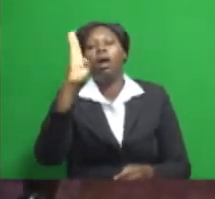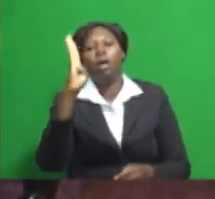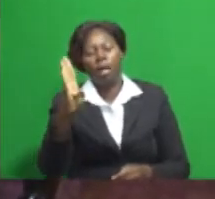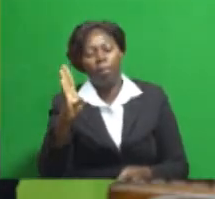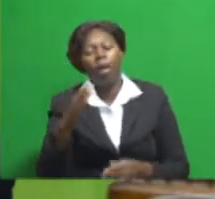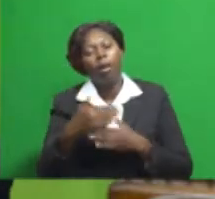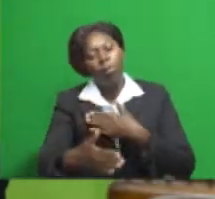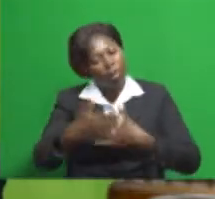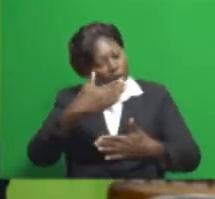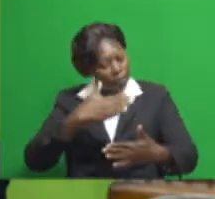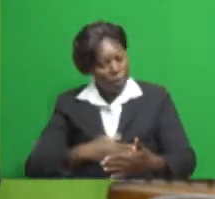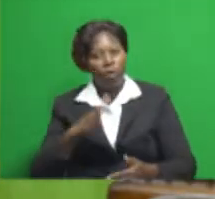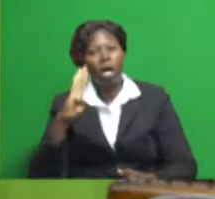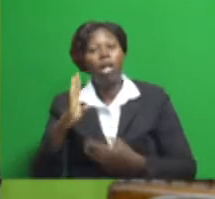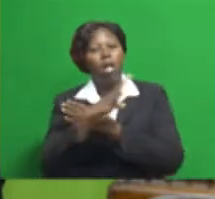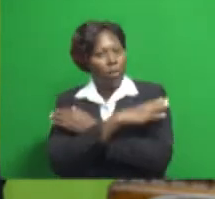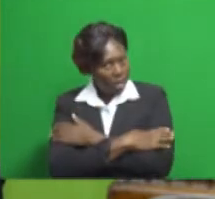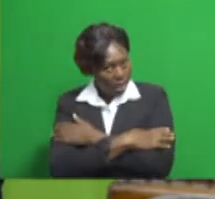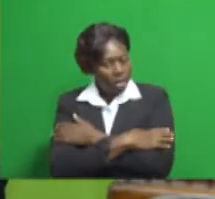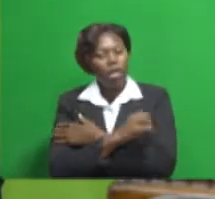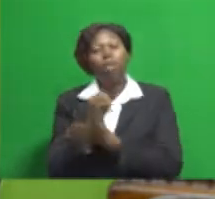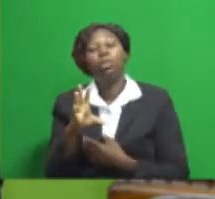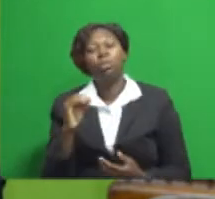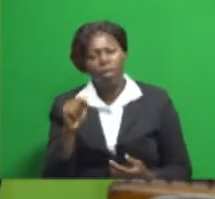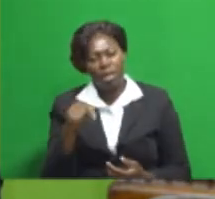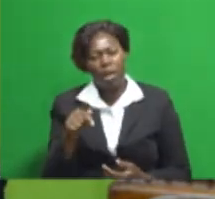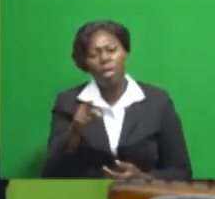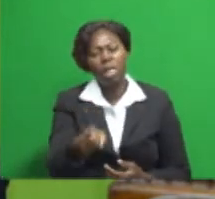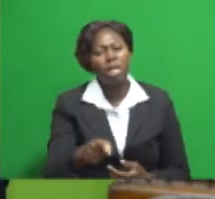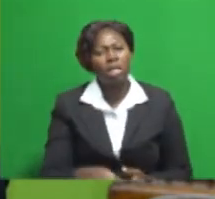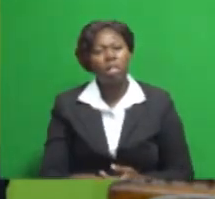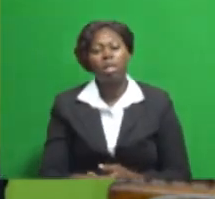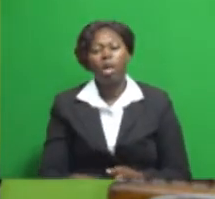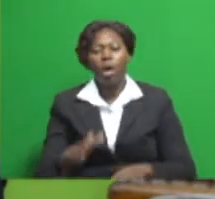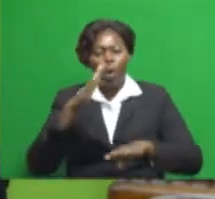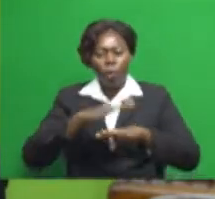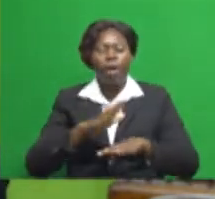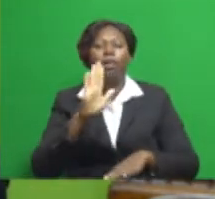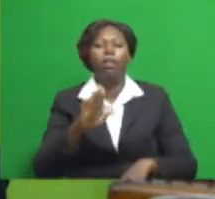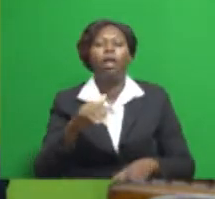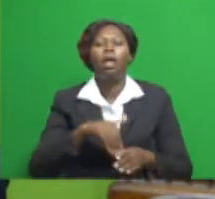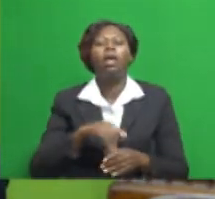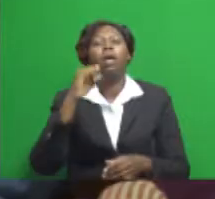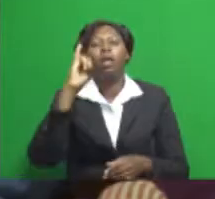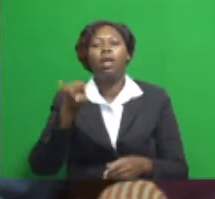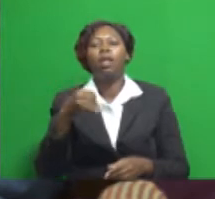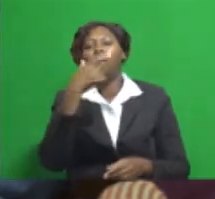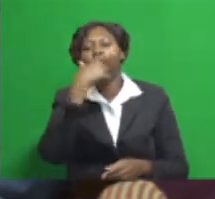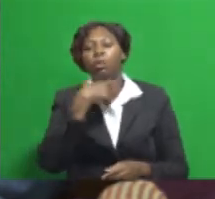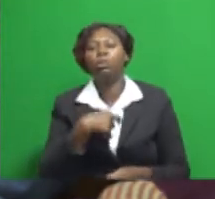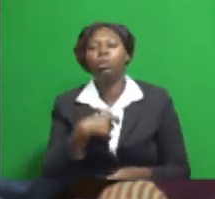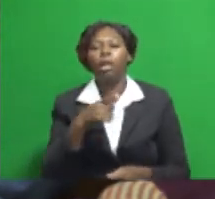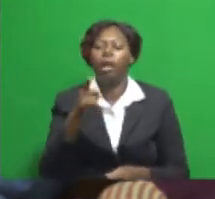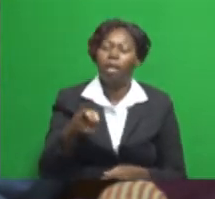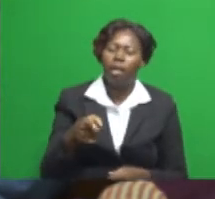ana Nebhukadhinezari anga arakasha pasi rese saka paakasvika kwaJudha Ezekia ndiye mambo acho. Saka aita